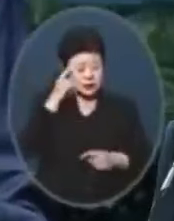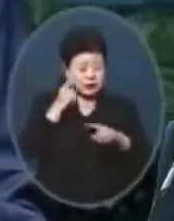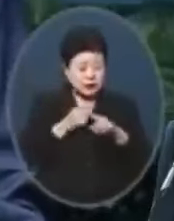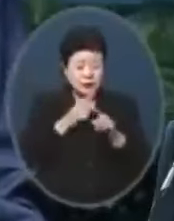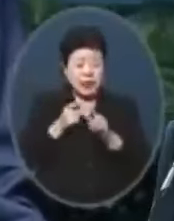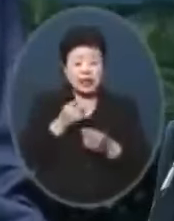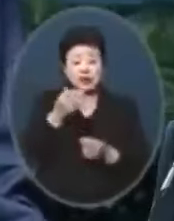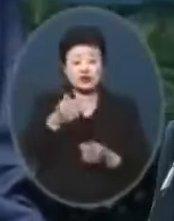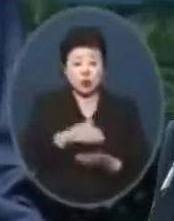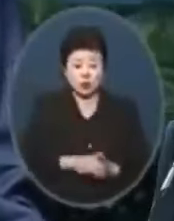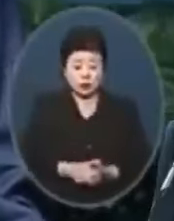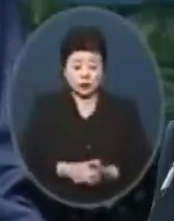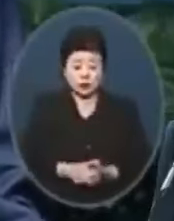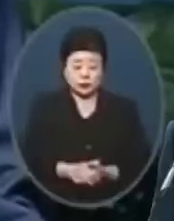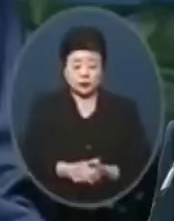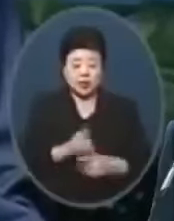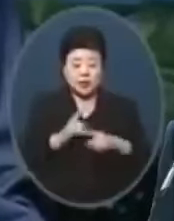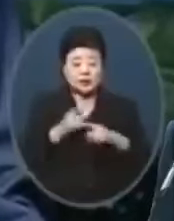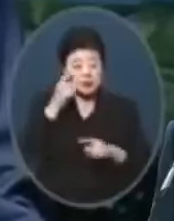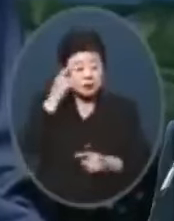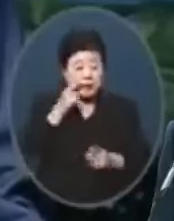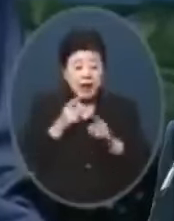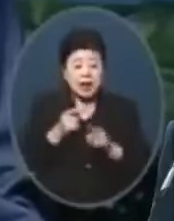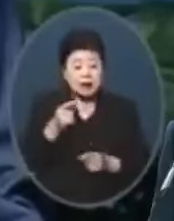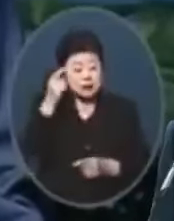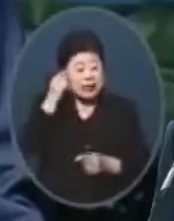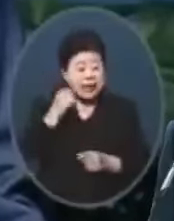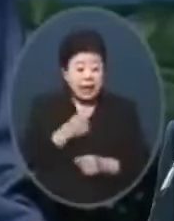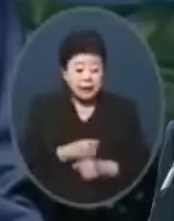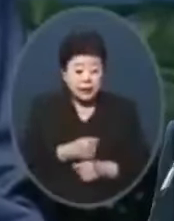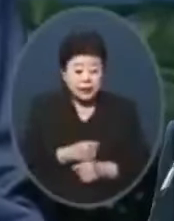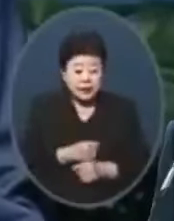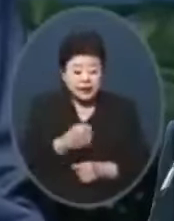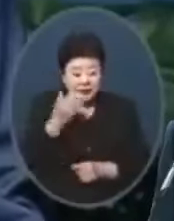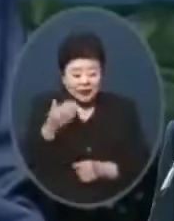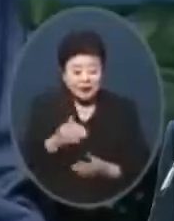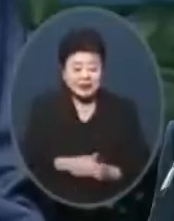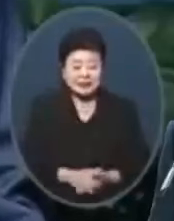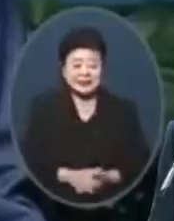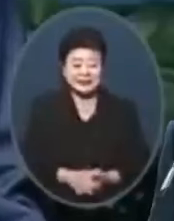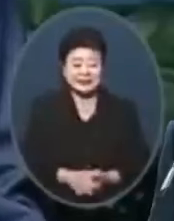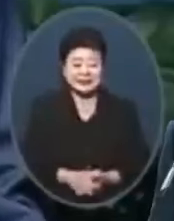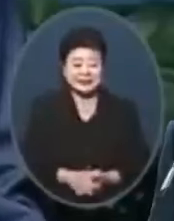말하게 하십니다. 그 긍정적으로 말하고 생각하면 여러분이